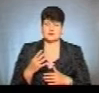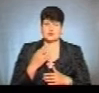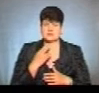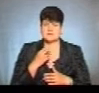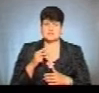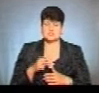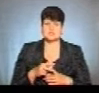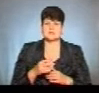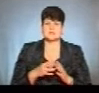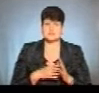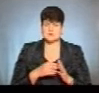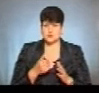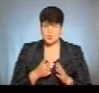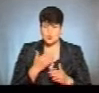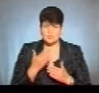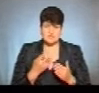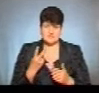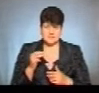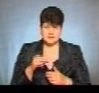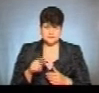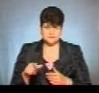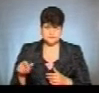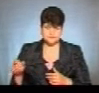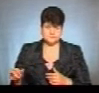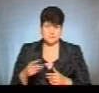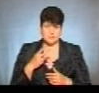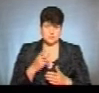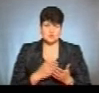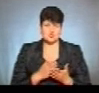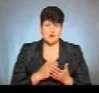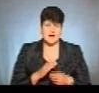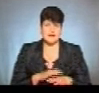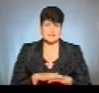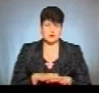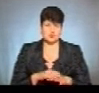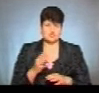року. Опитали 2000 респондентів. Бачимо, що «Слуга народу»